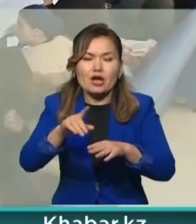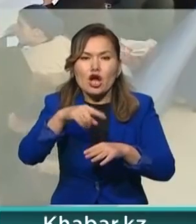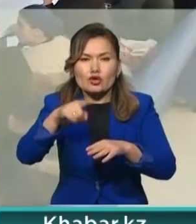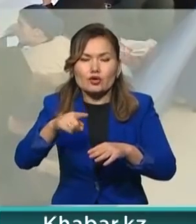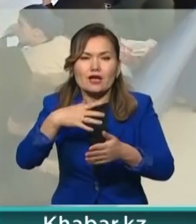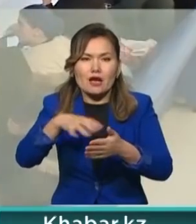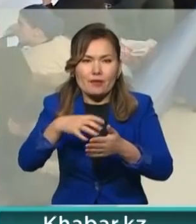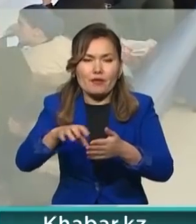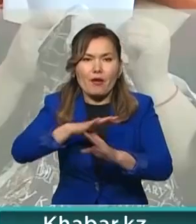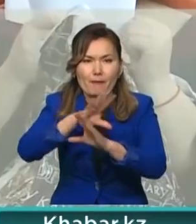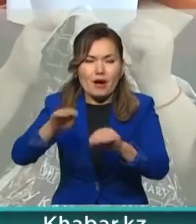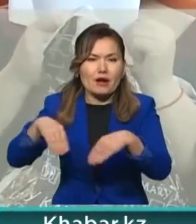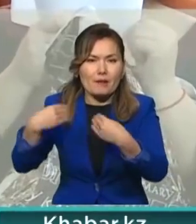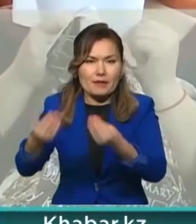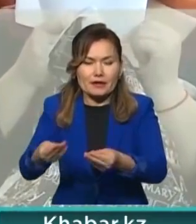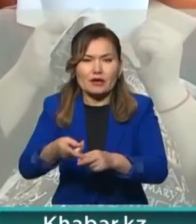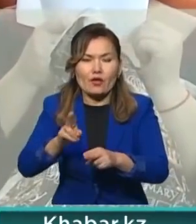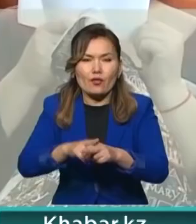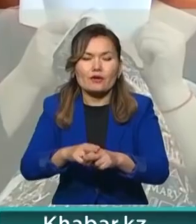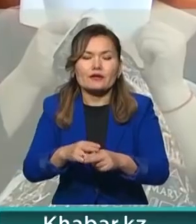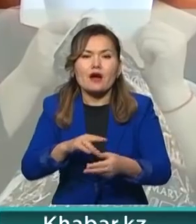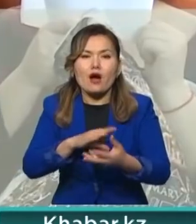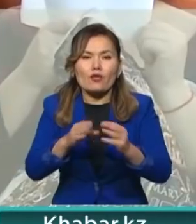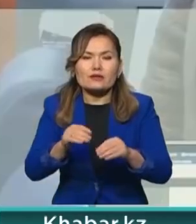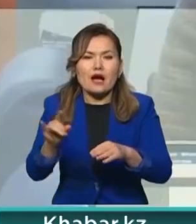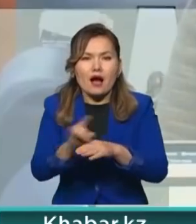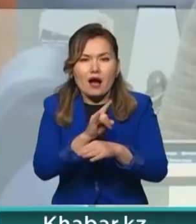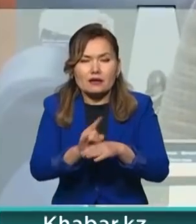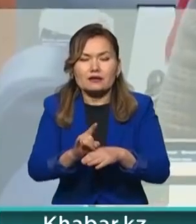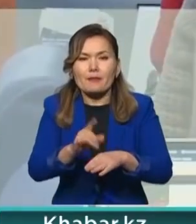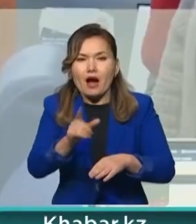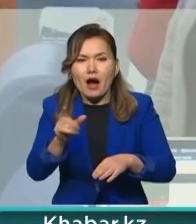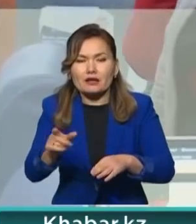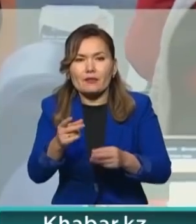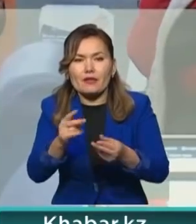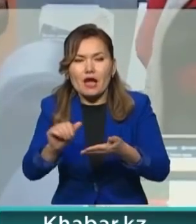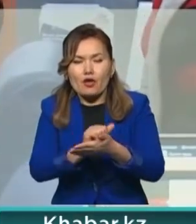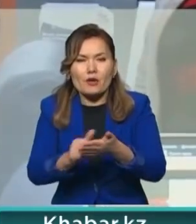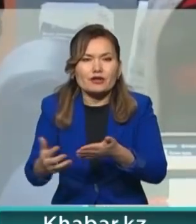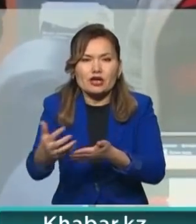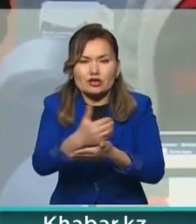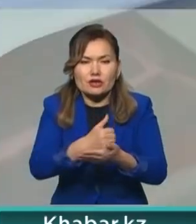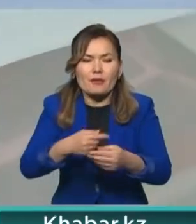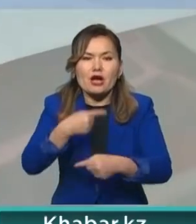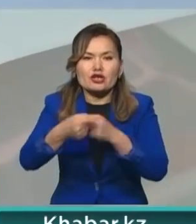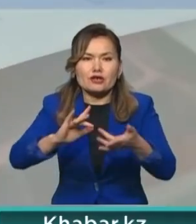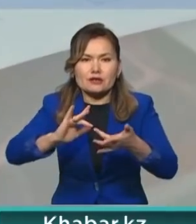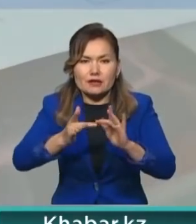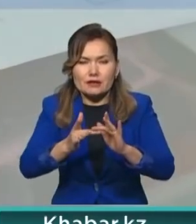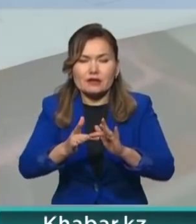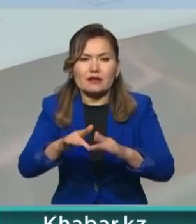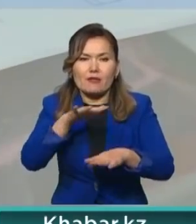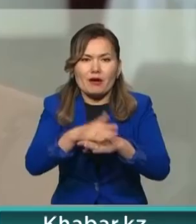Қажетті реквизиттерді қолына түсірген алаяқ дереу шағын несиелік ұйымдардан әр түрлі көлемде онлайн несие